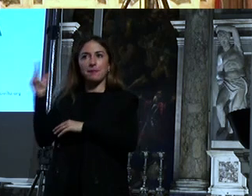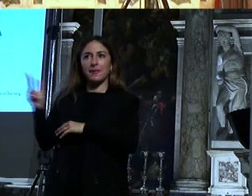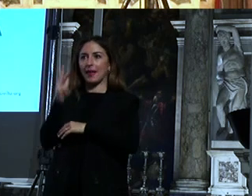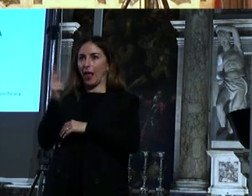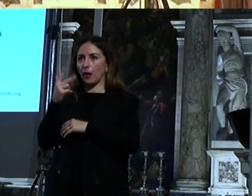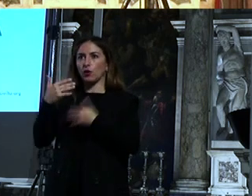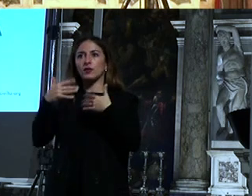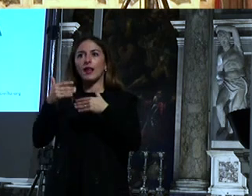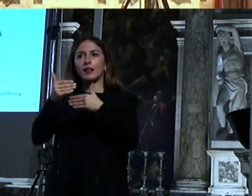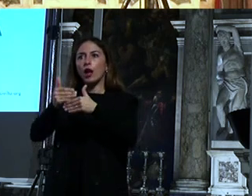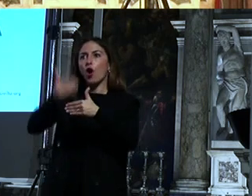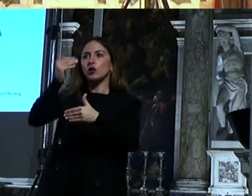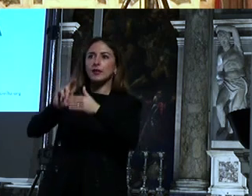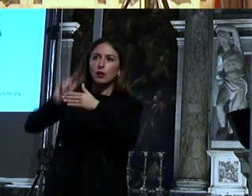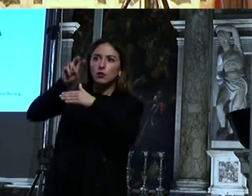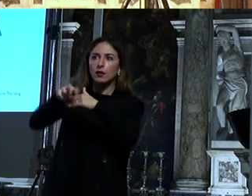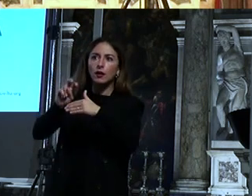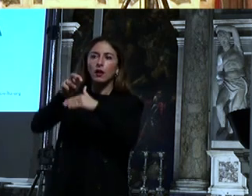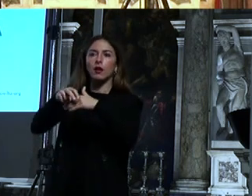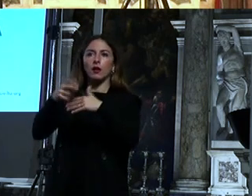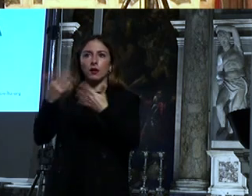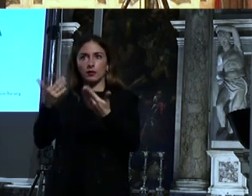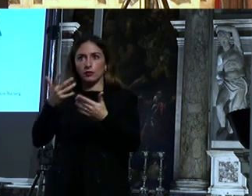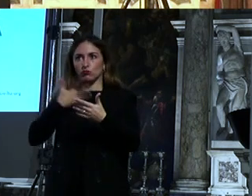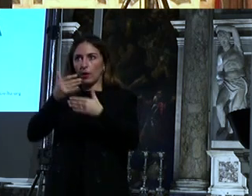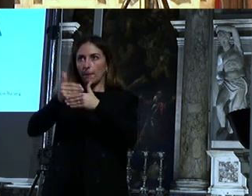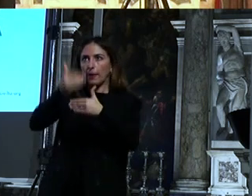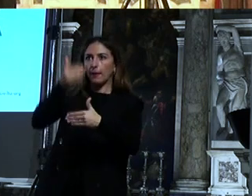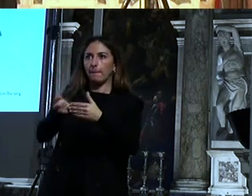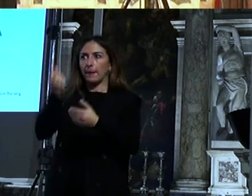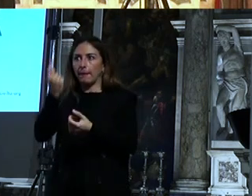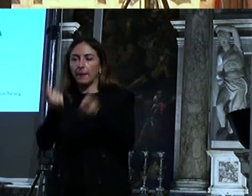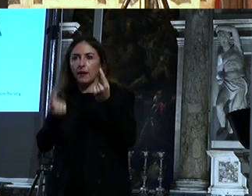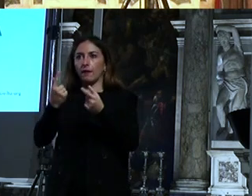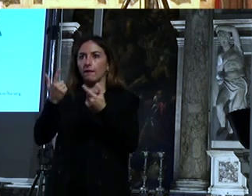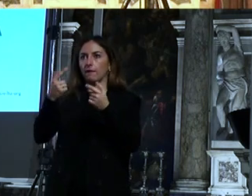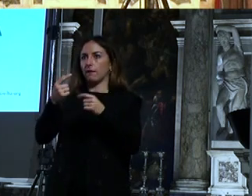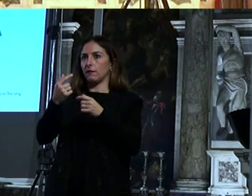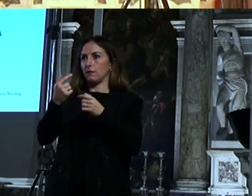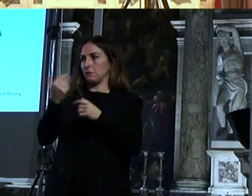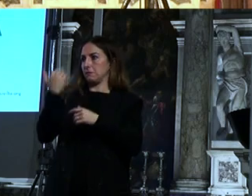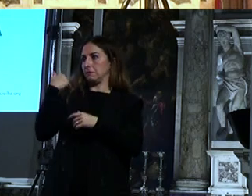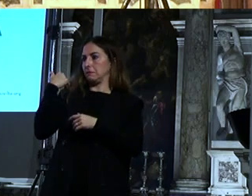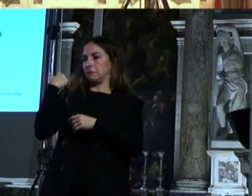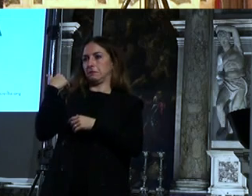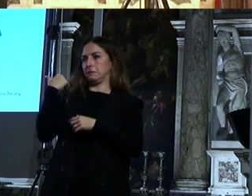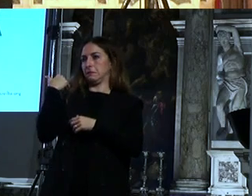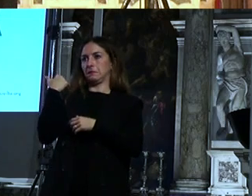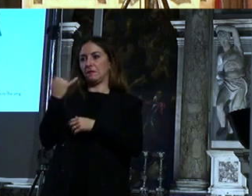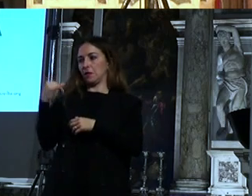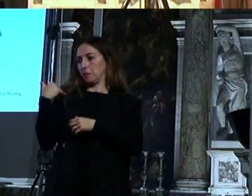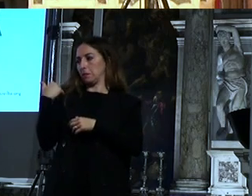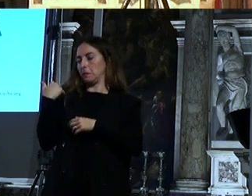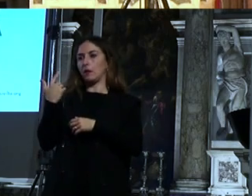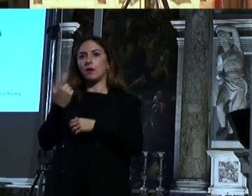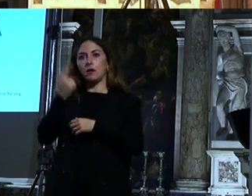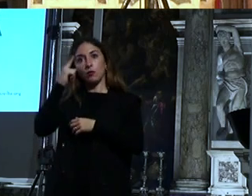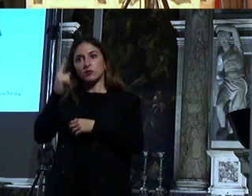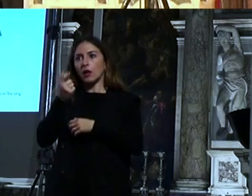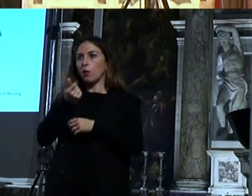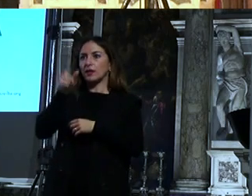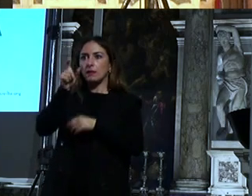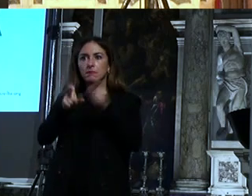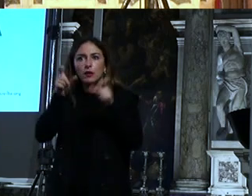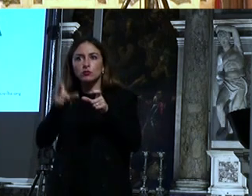stati moltissimi. Non si sapeva fino a poche settimane fa, ad esempio, quante persone avrebbero potuto